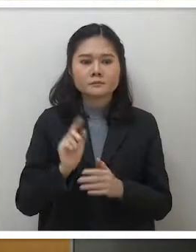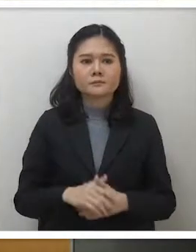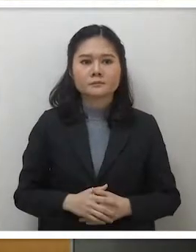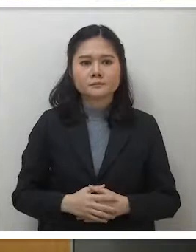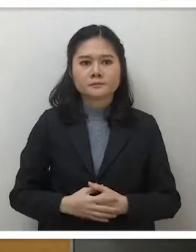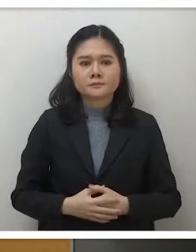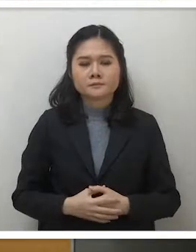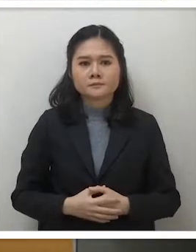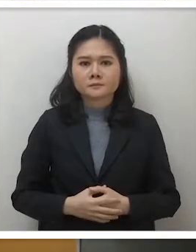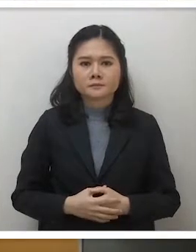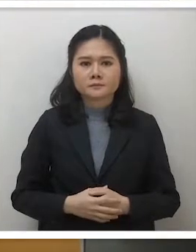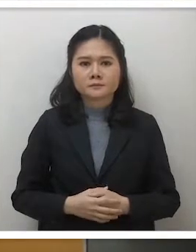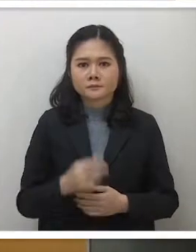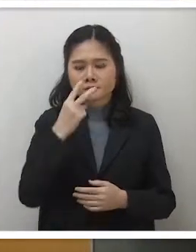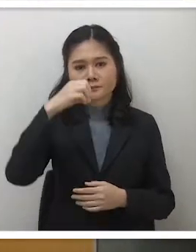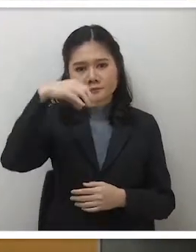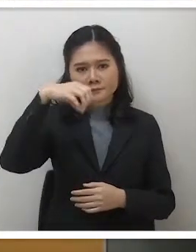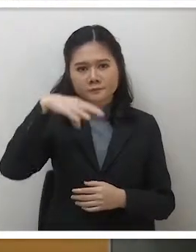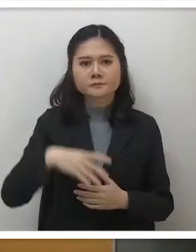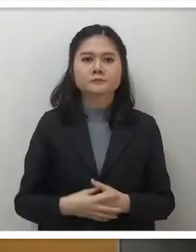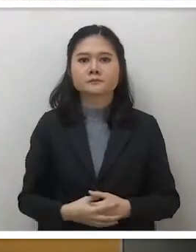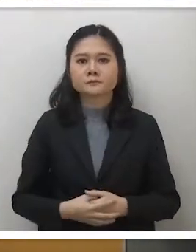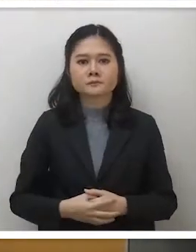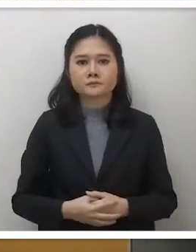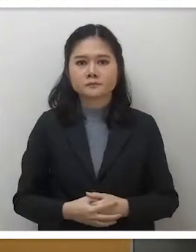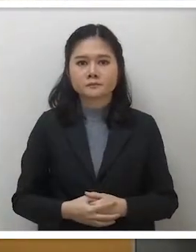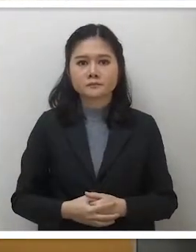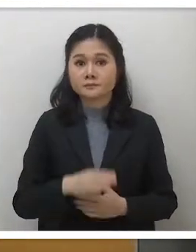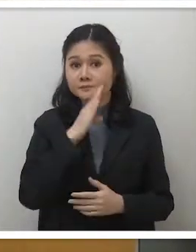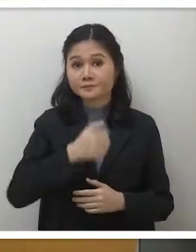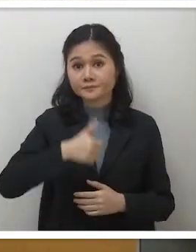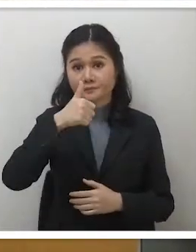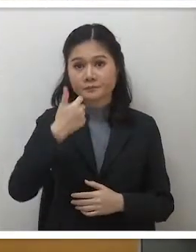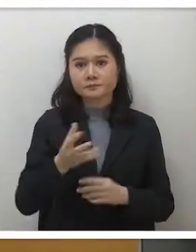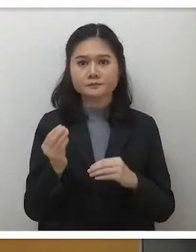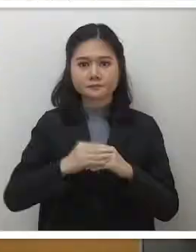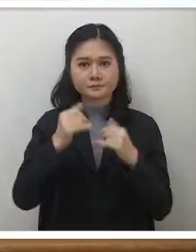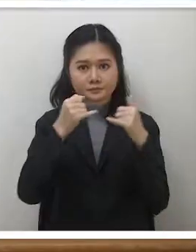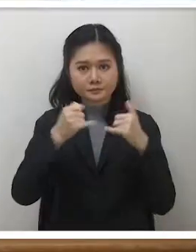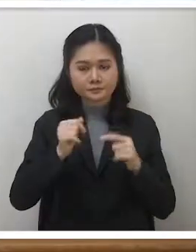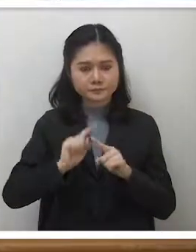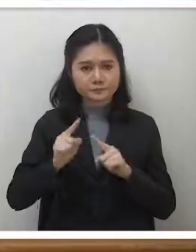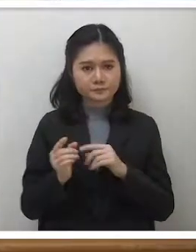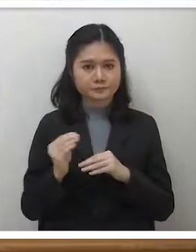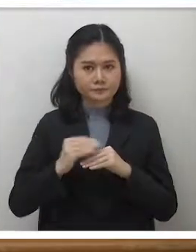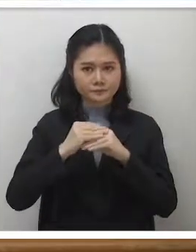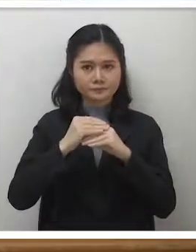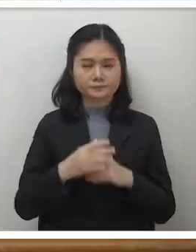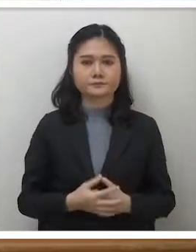นะครับปิดดวงไฟนะครับถ้าได้แล้วเราก็เติมเส้นอื่นๆต่อไปนะครับ